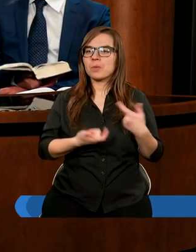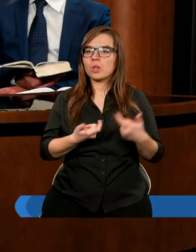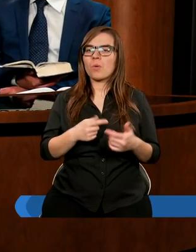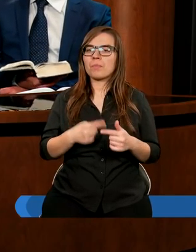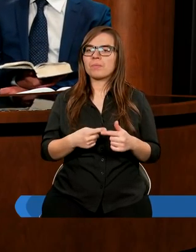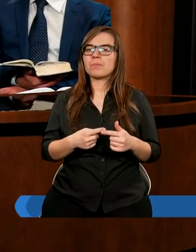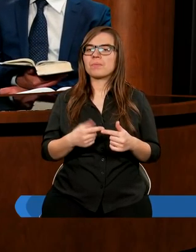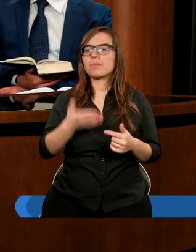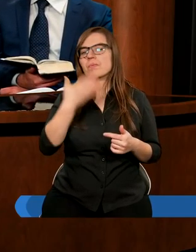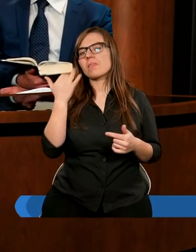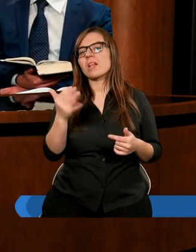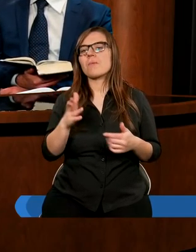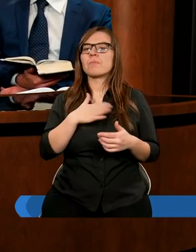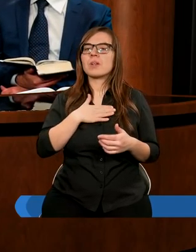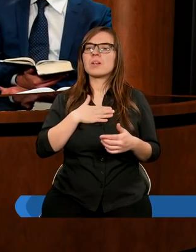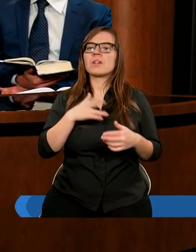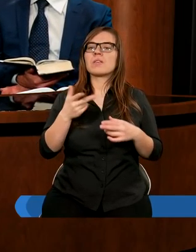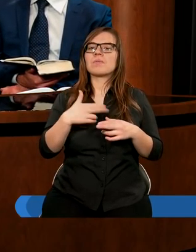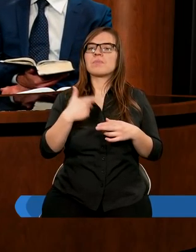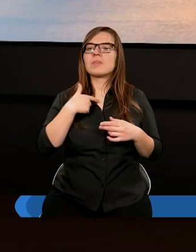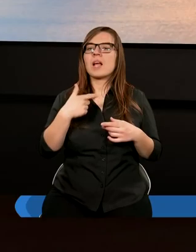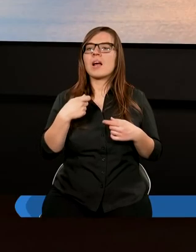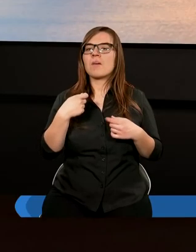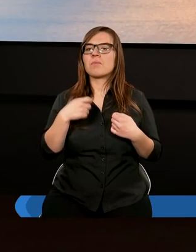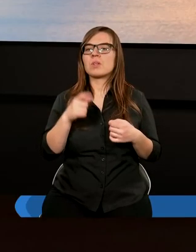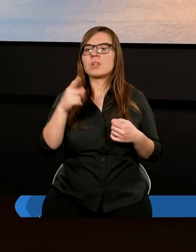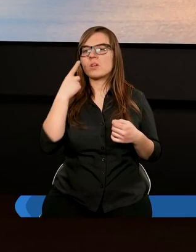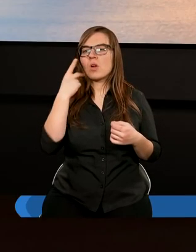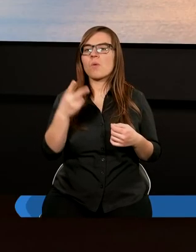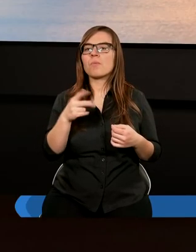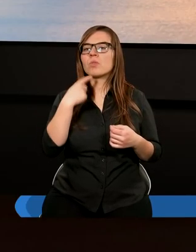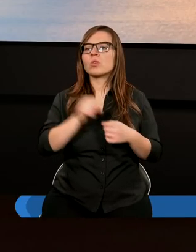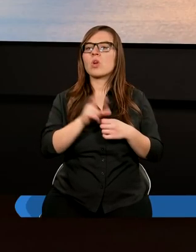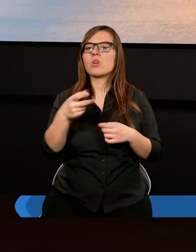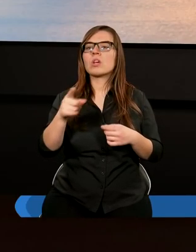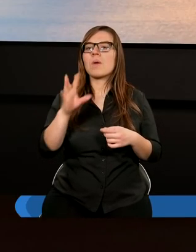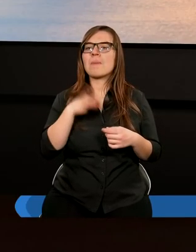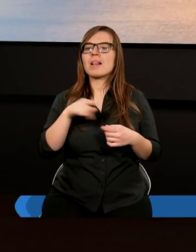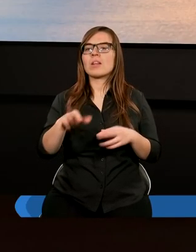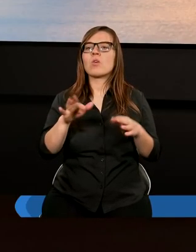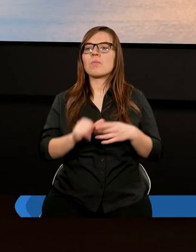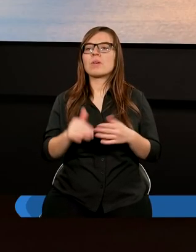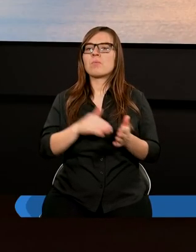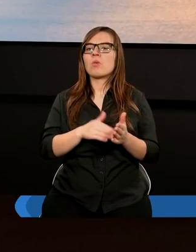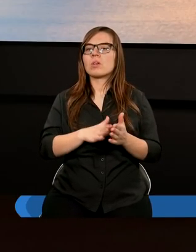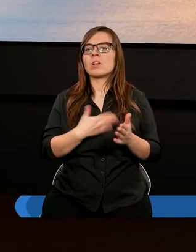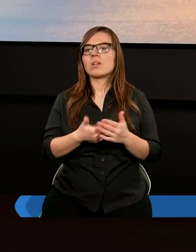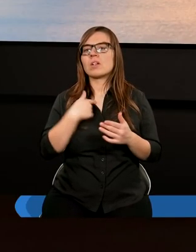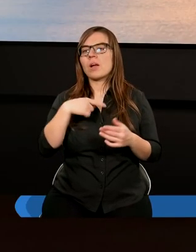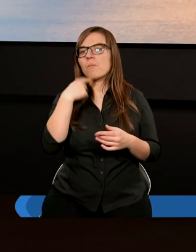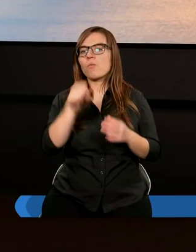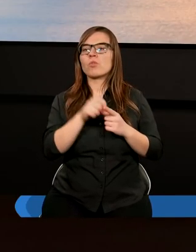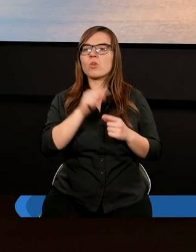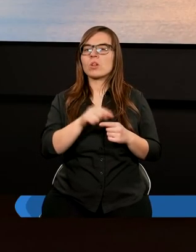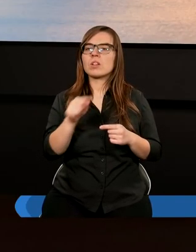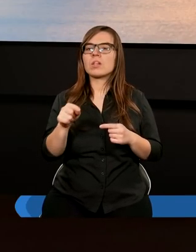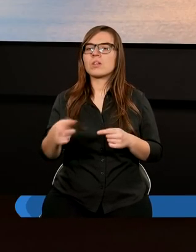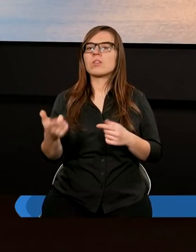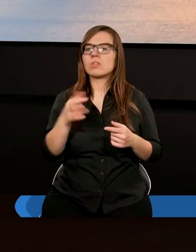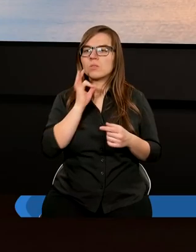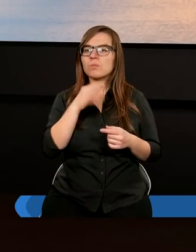Wiedziałeś, że mnie kiedyś sprzedawca obudził. Mówił, proszę pana, a do czego panu ten komputer jest potrzebny? No ja mówię, do tego, tego.